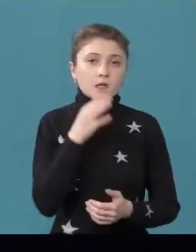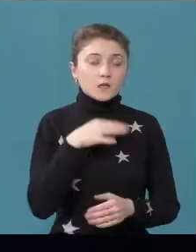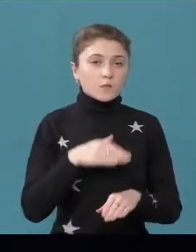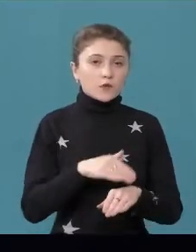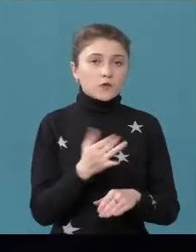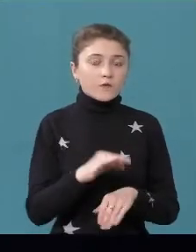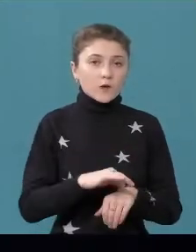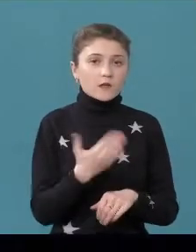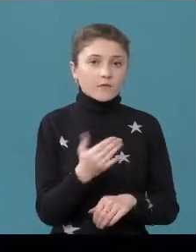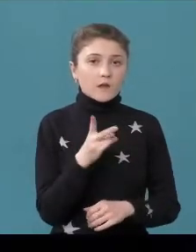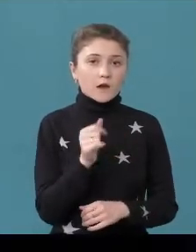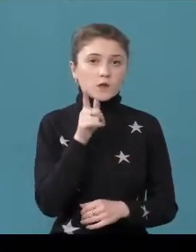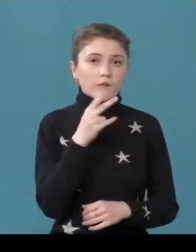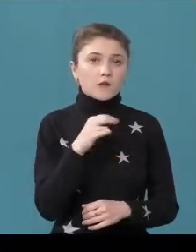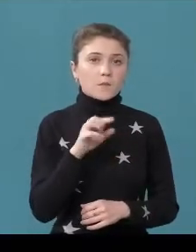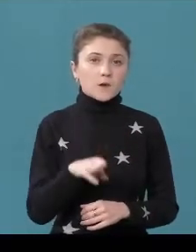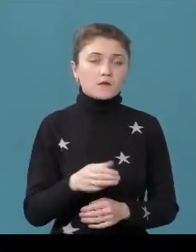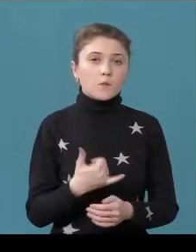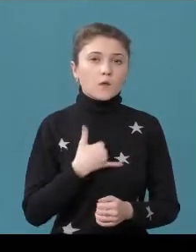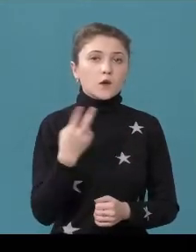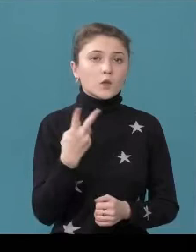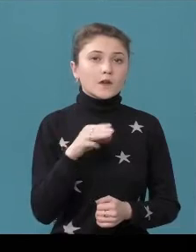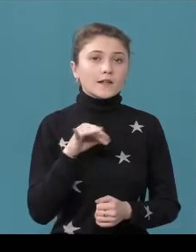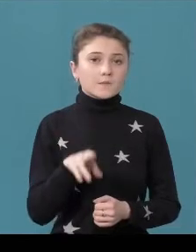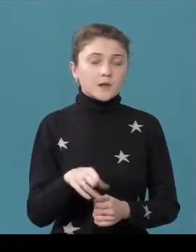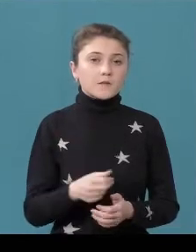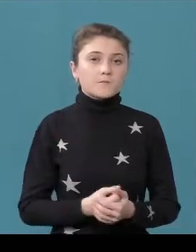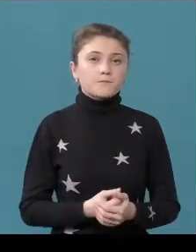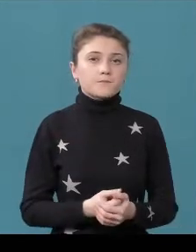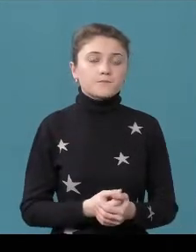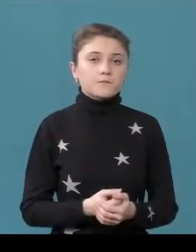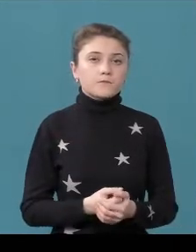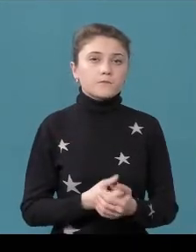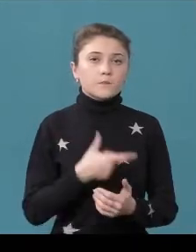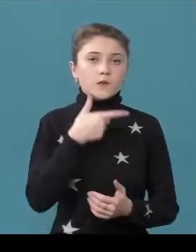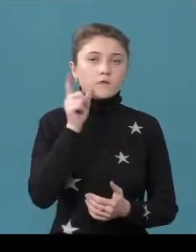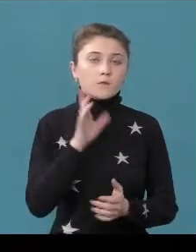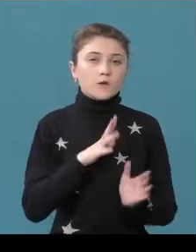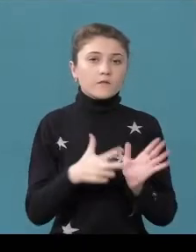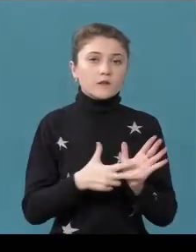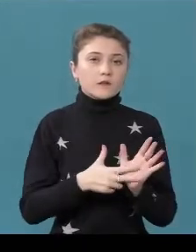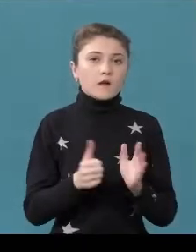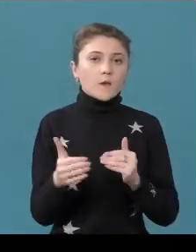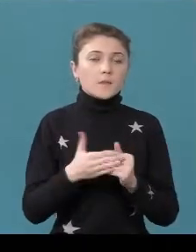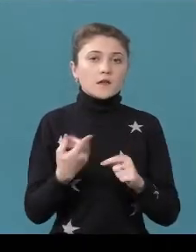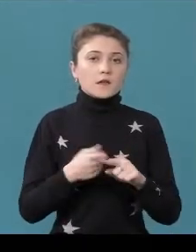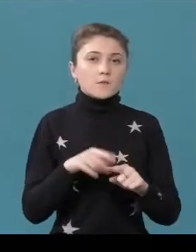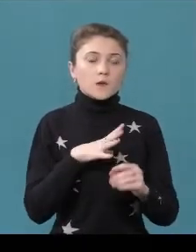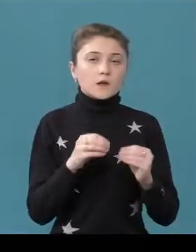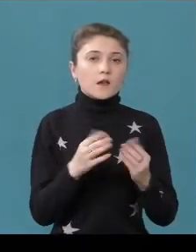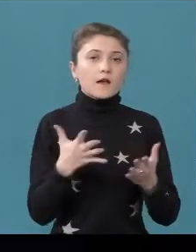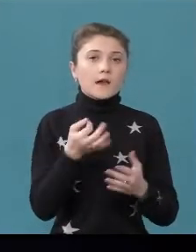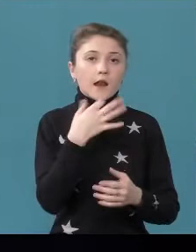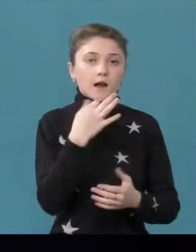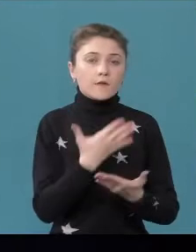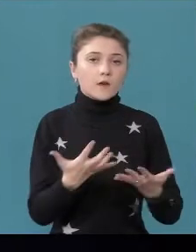цукровий діабет? Ну, другого типу в мене. Хворієте? Все в морщині позавчора було 8, а перед цим 10. Які ліки ви отримуєте?